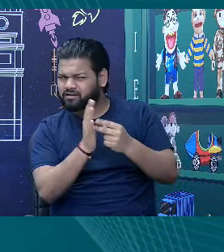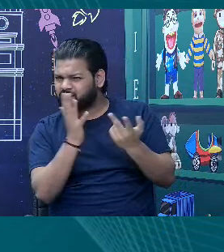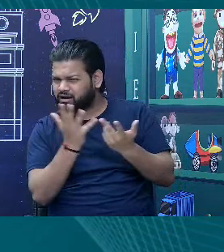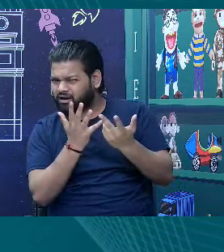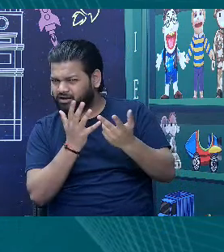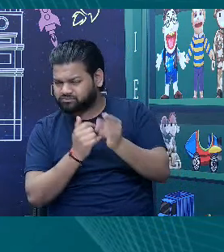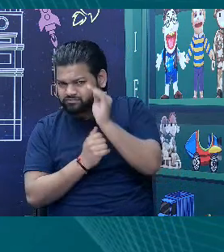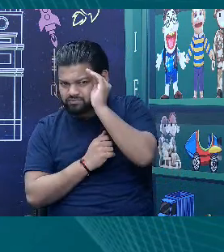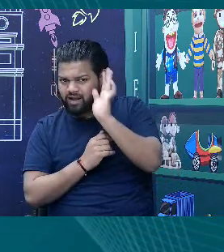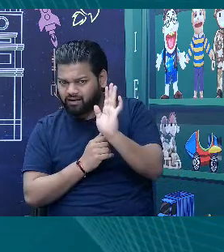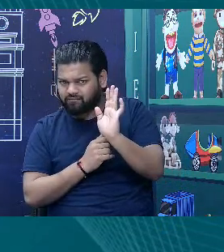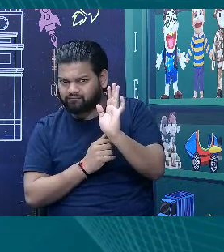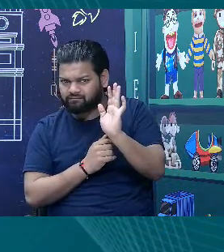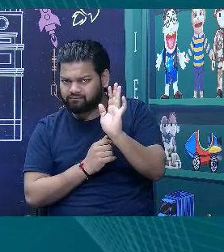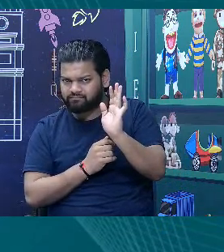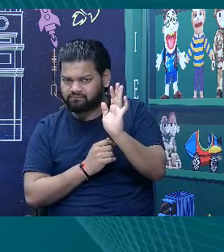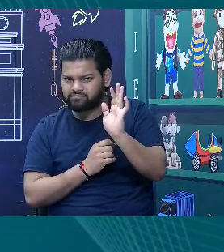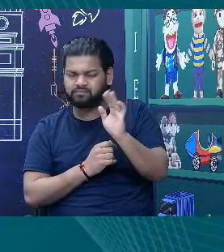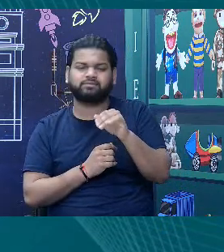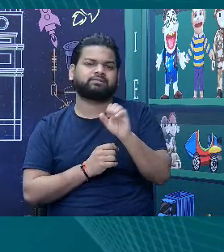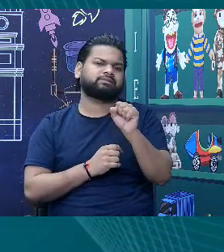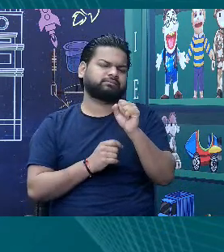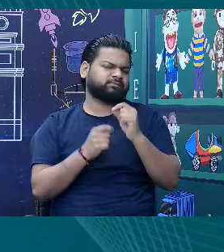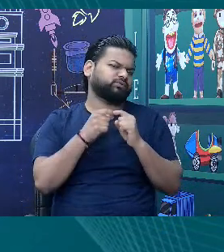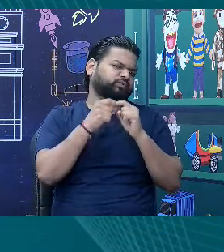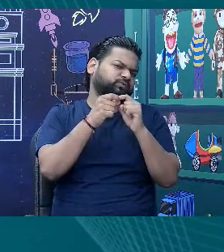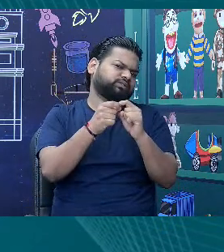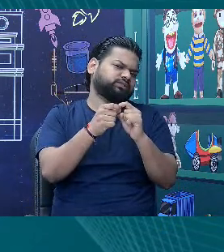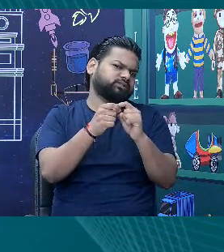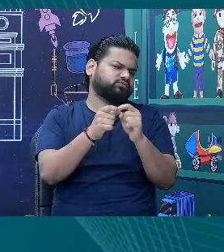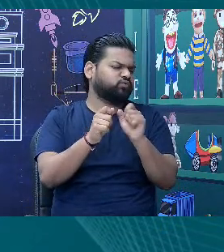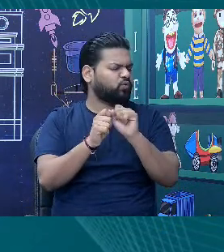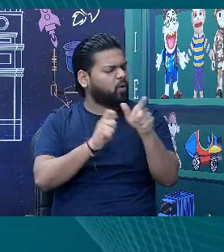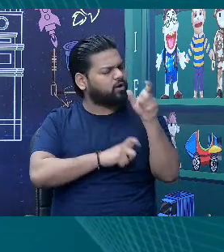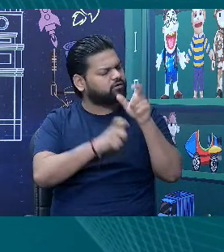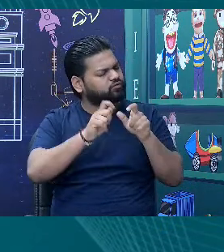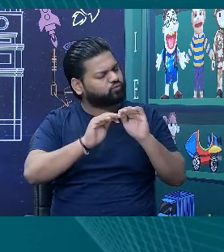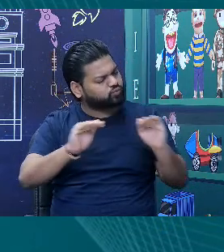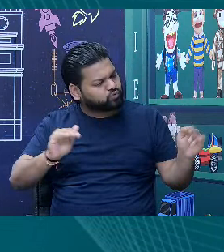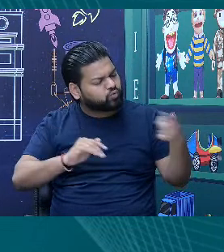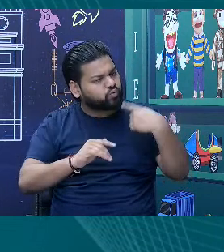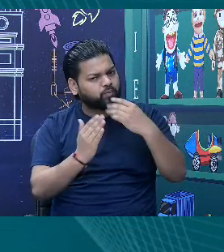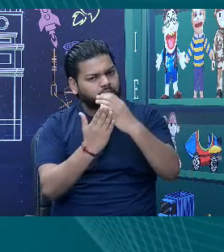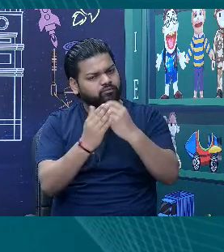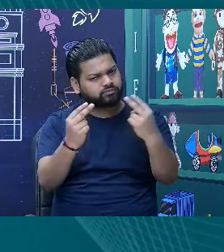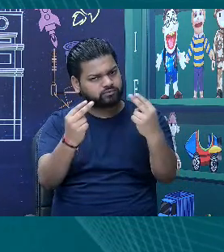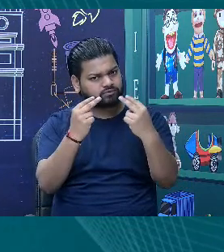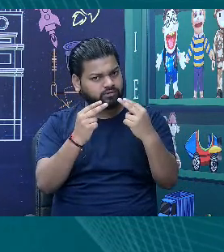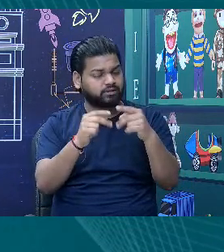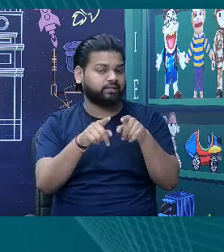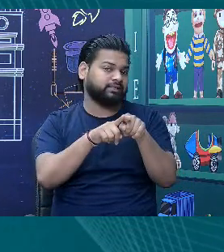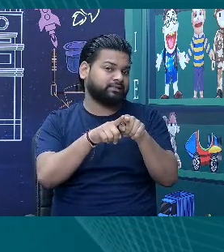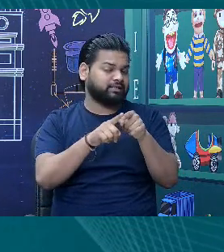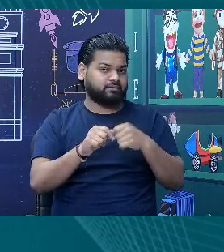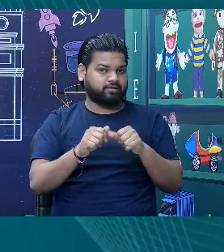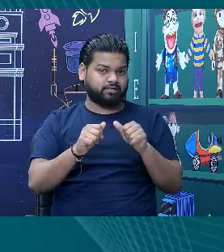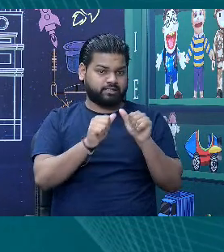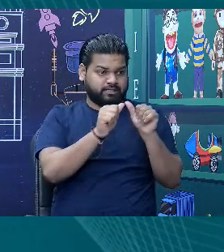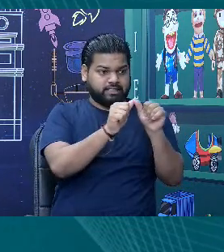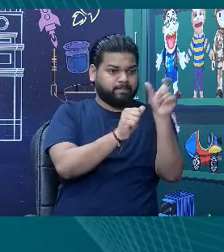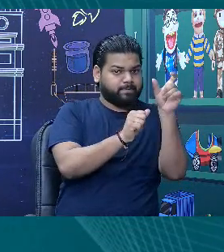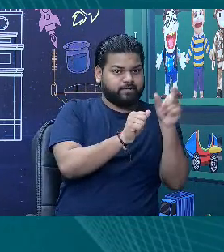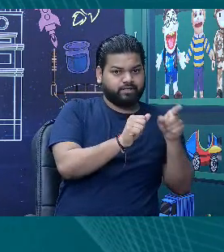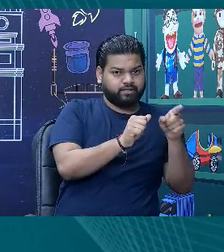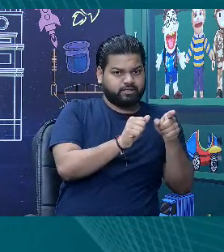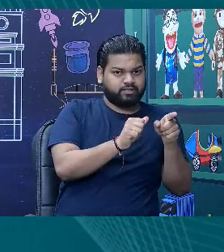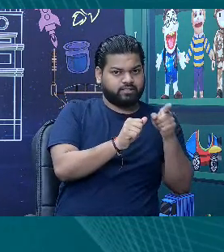क्या होता है? My question, I have a question for all of you. If A can speak Hindi, B